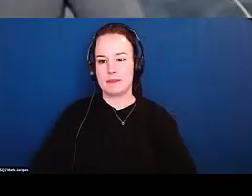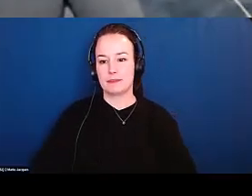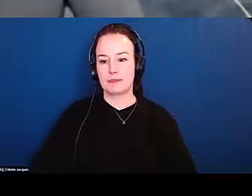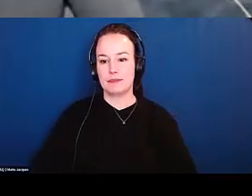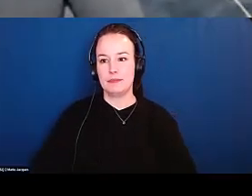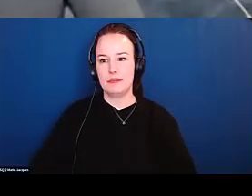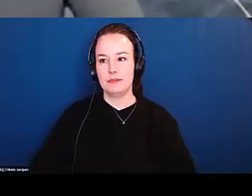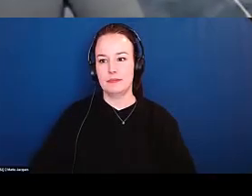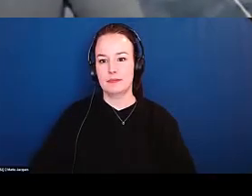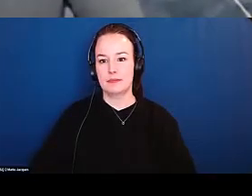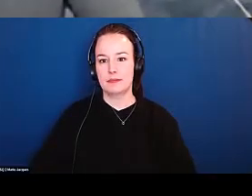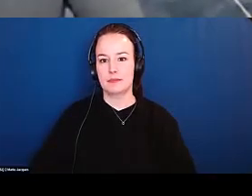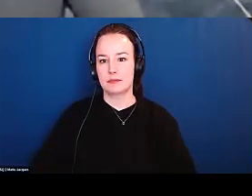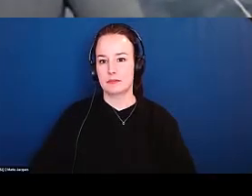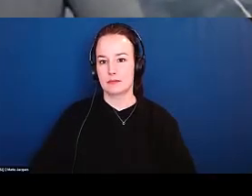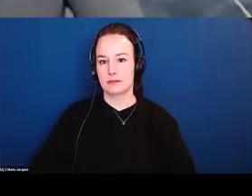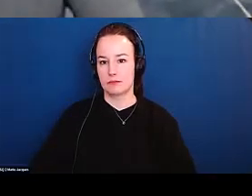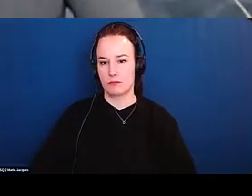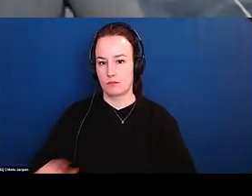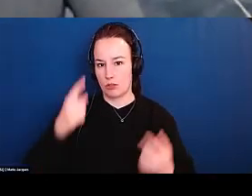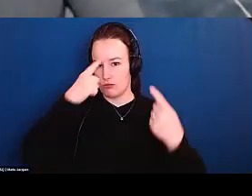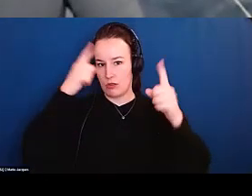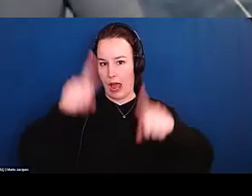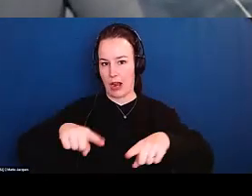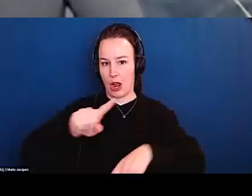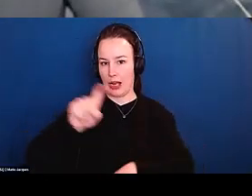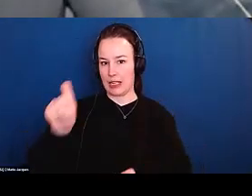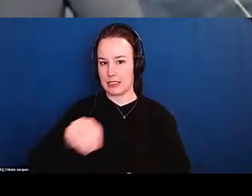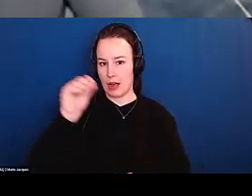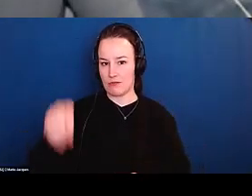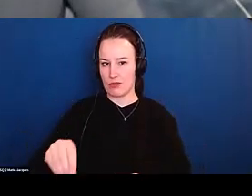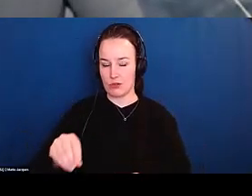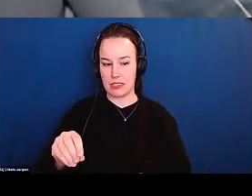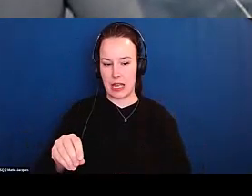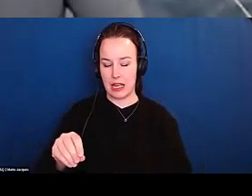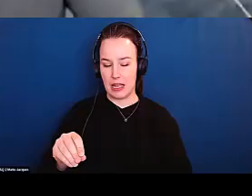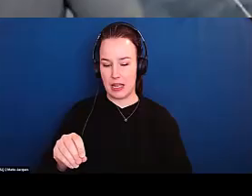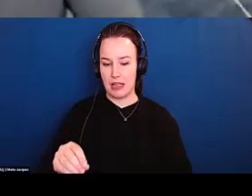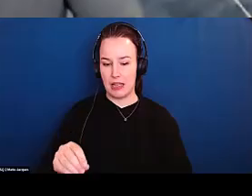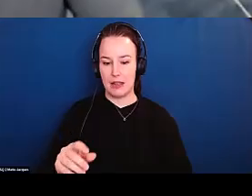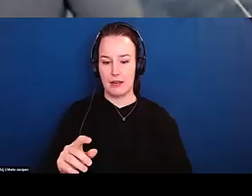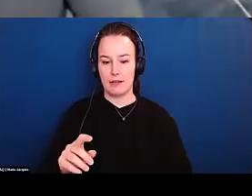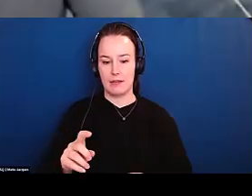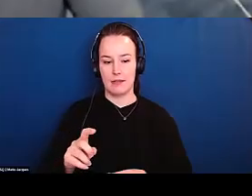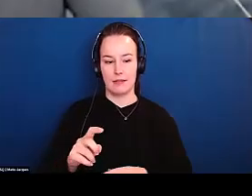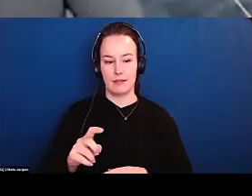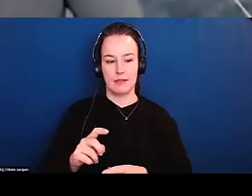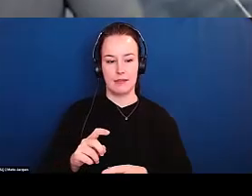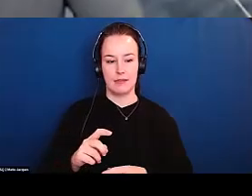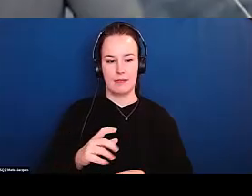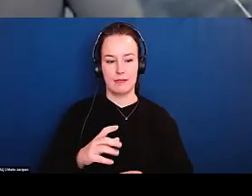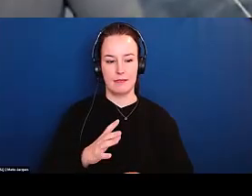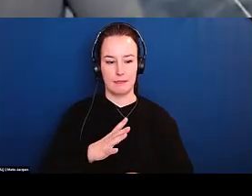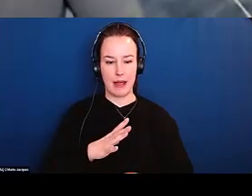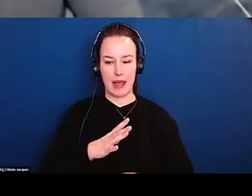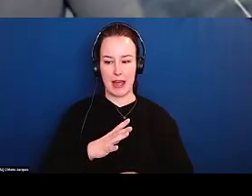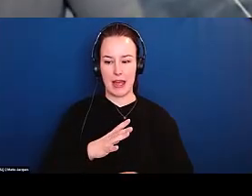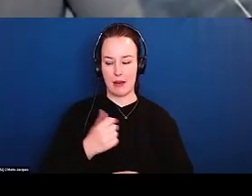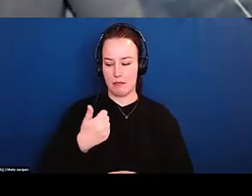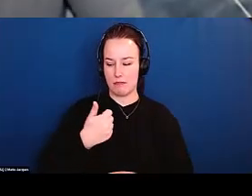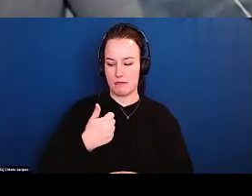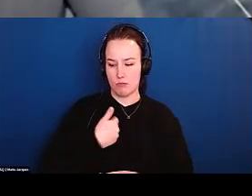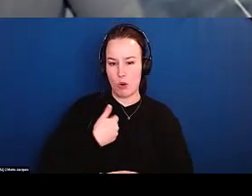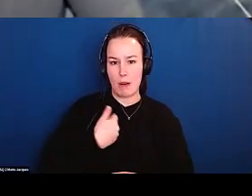lorsque vous parlez, je suis totalement d'accord avec ce que vous dites. Et donc, j'ai dû faire une